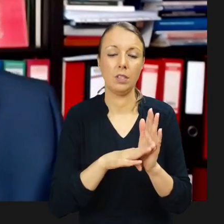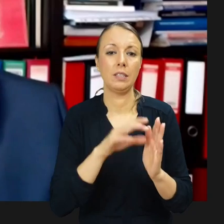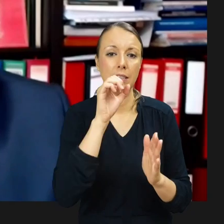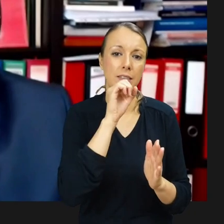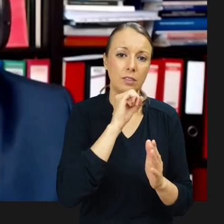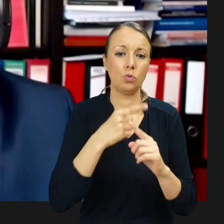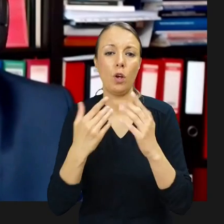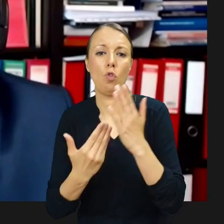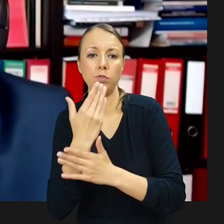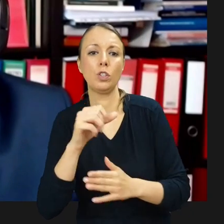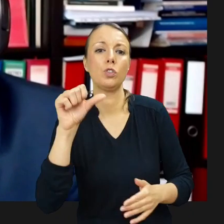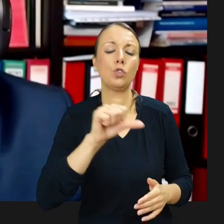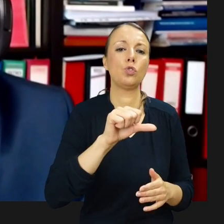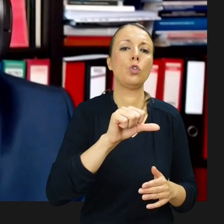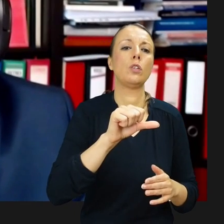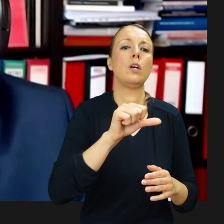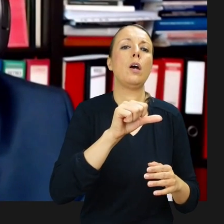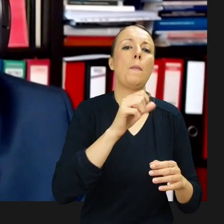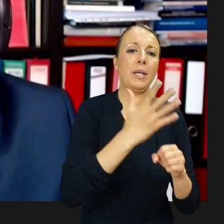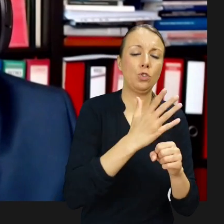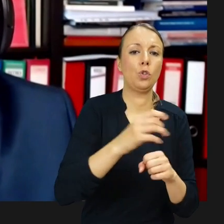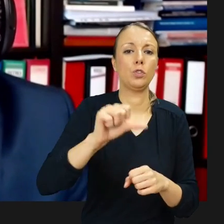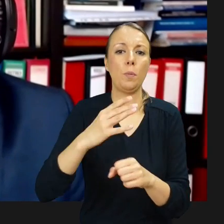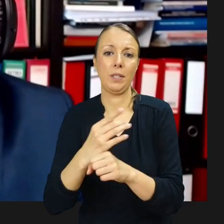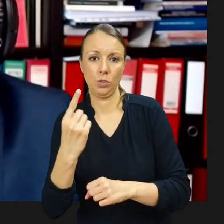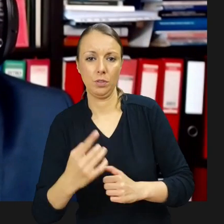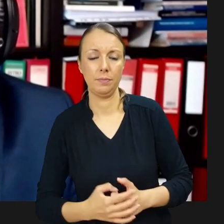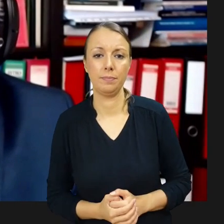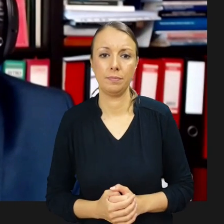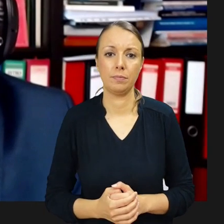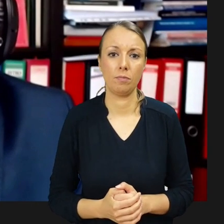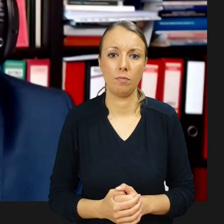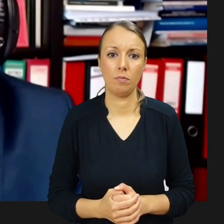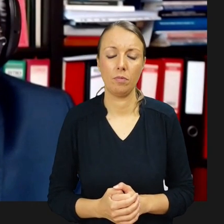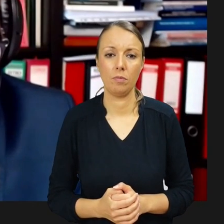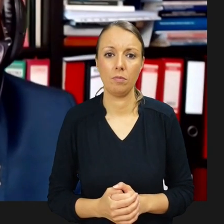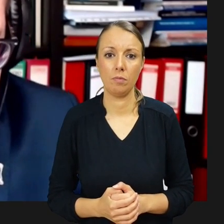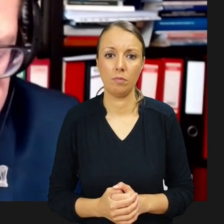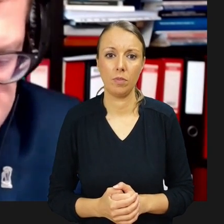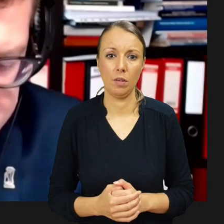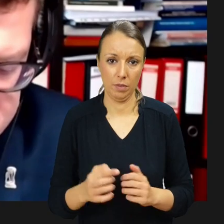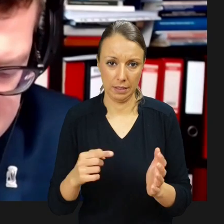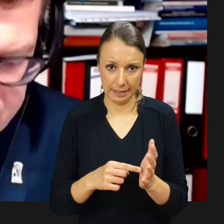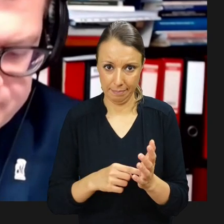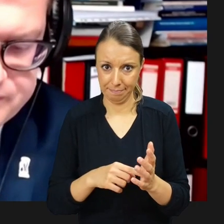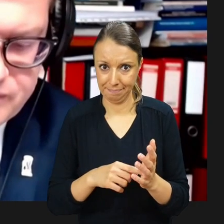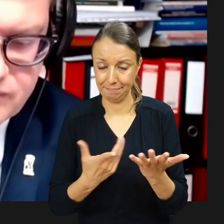1050-1051, gdzie mamy po pierwsze zagrożenie grzywną, a po drugie możemy w chwili obecnej